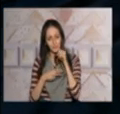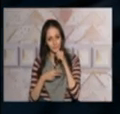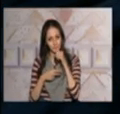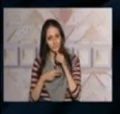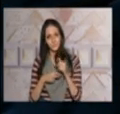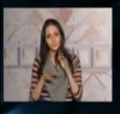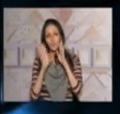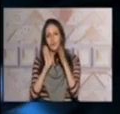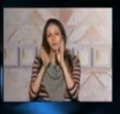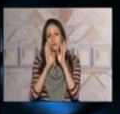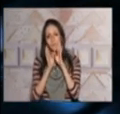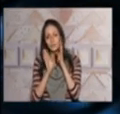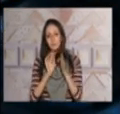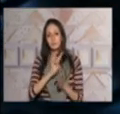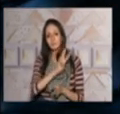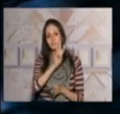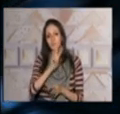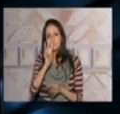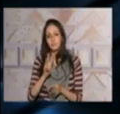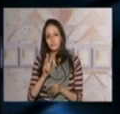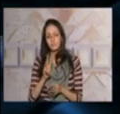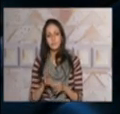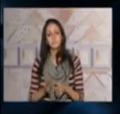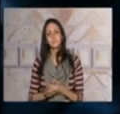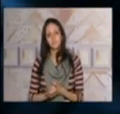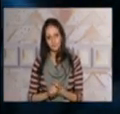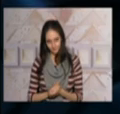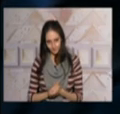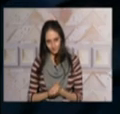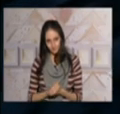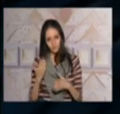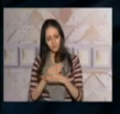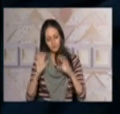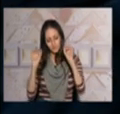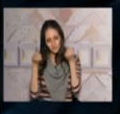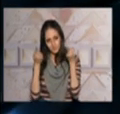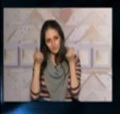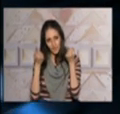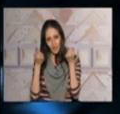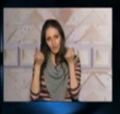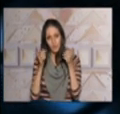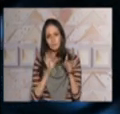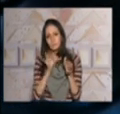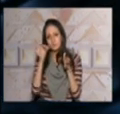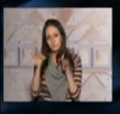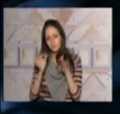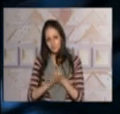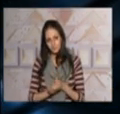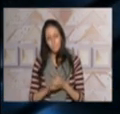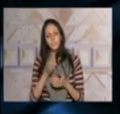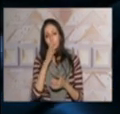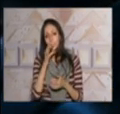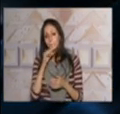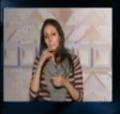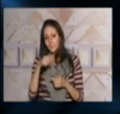أي تجمعات بشرية داخل المدارس وتزداد نسبة الإصابة. لكن بعد وجود لقاحات